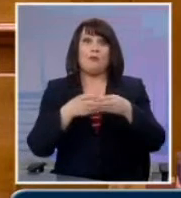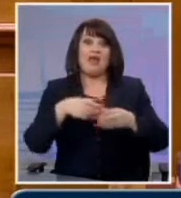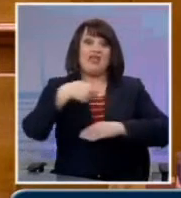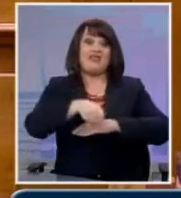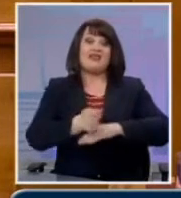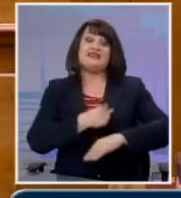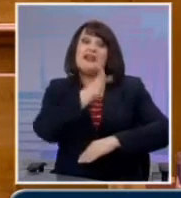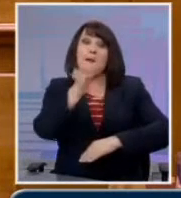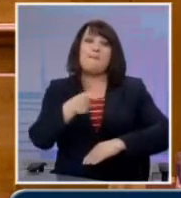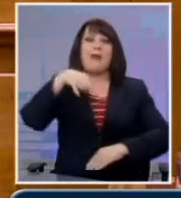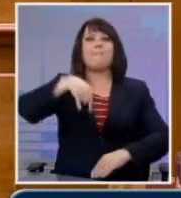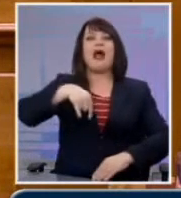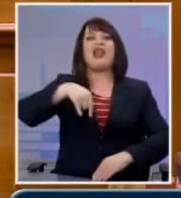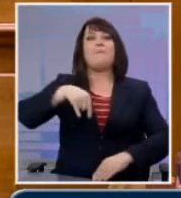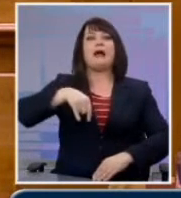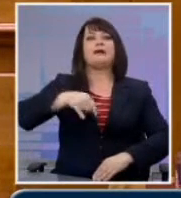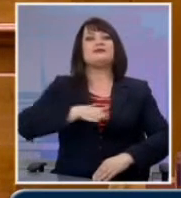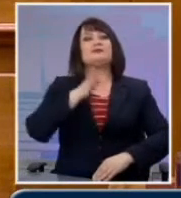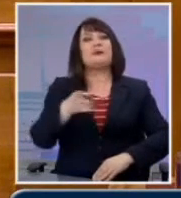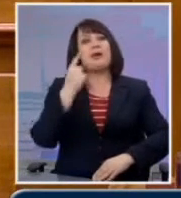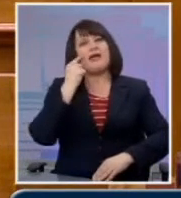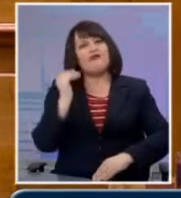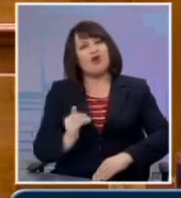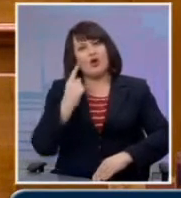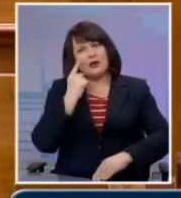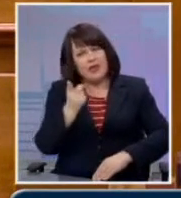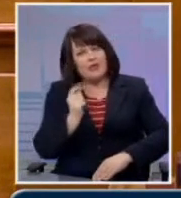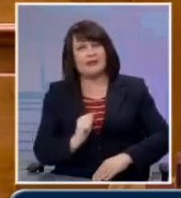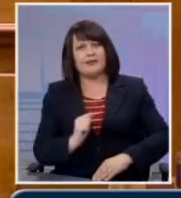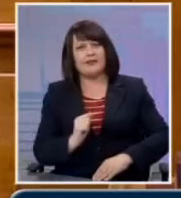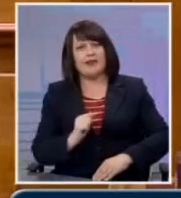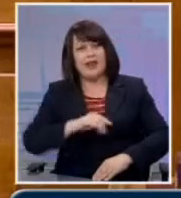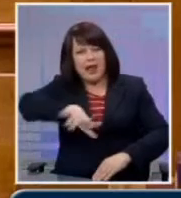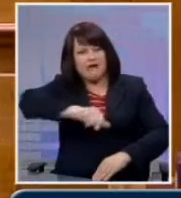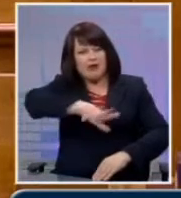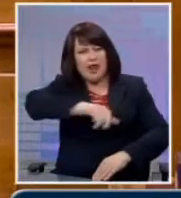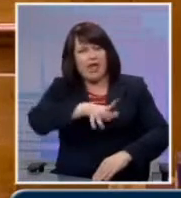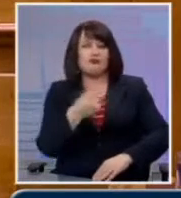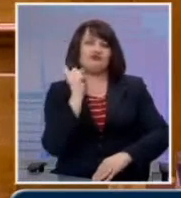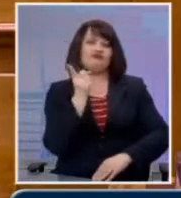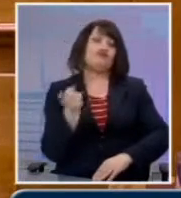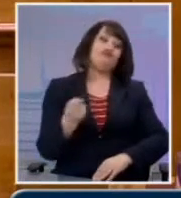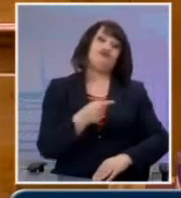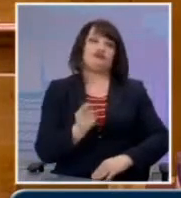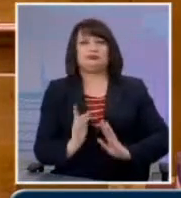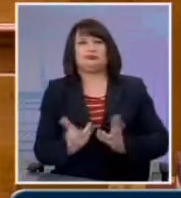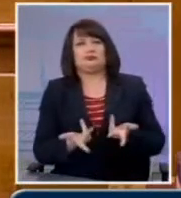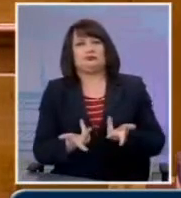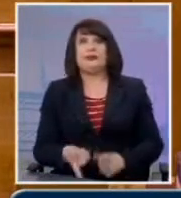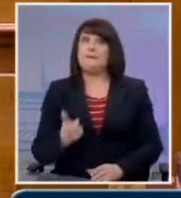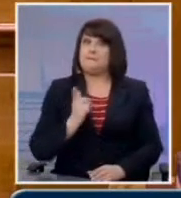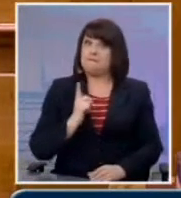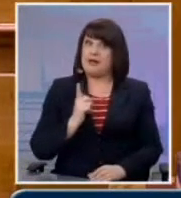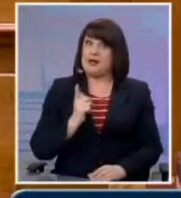στον Παναμά για να μπορέσουμε να χρεώσουμε εκείνους που λίστεψαν τον ελληνικό λαό. Αλλά θα περίμενα και